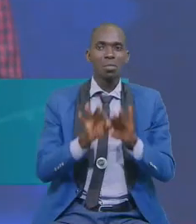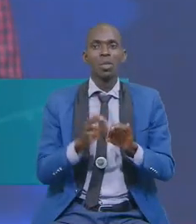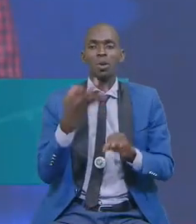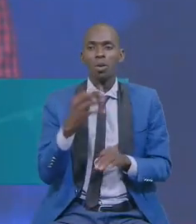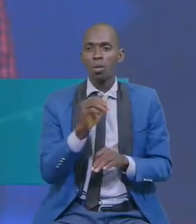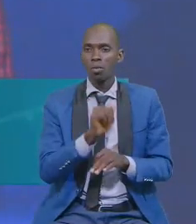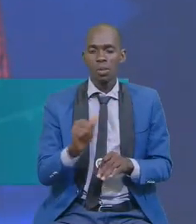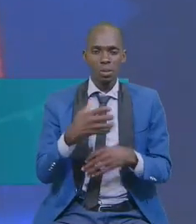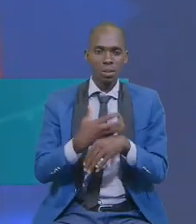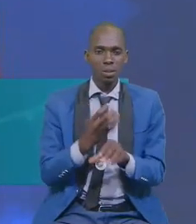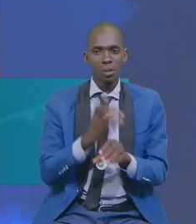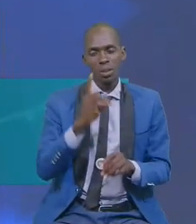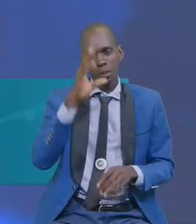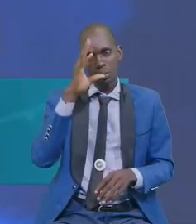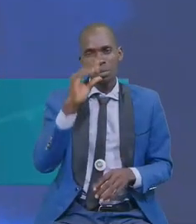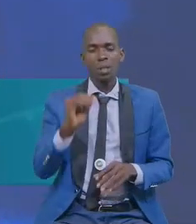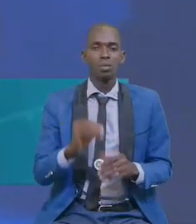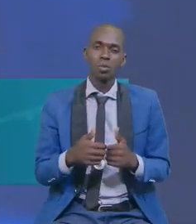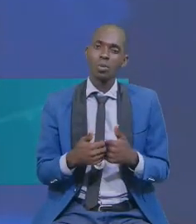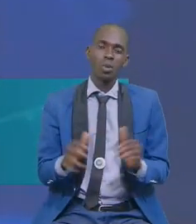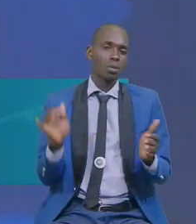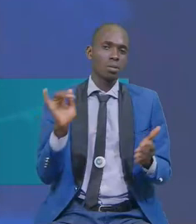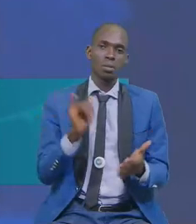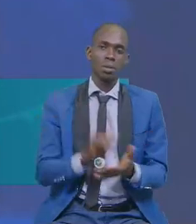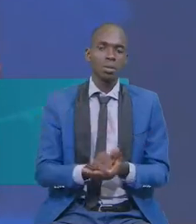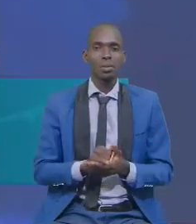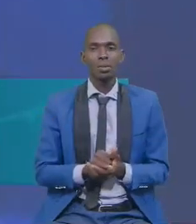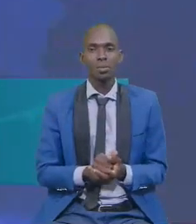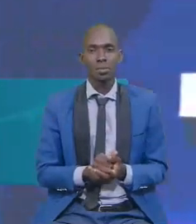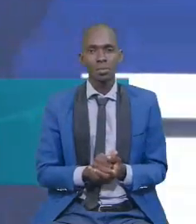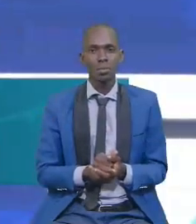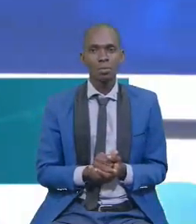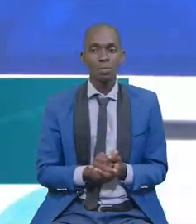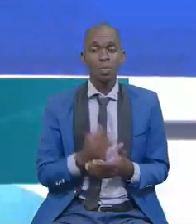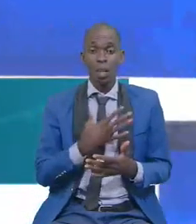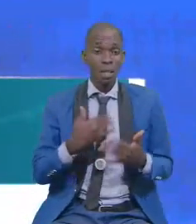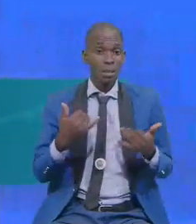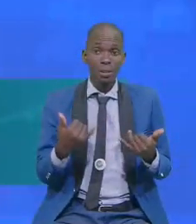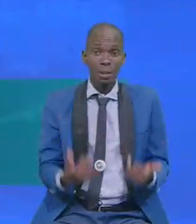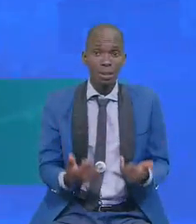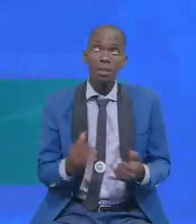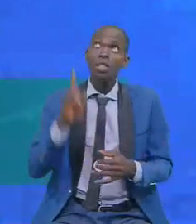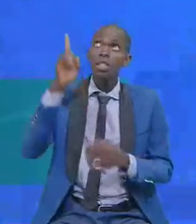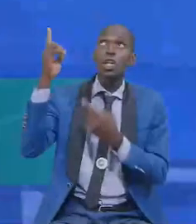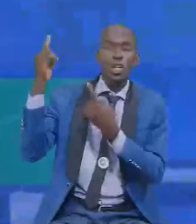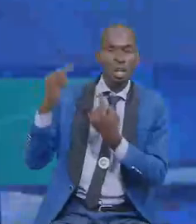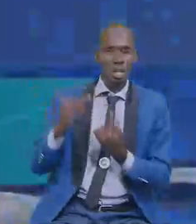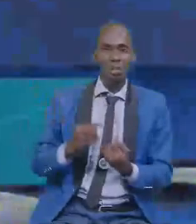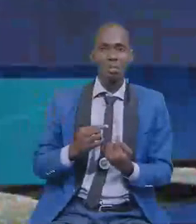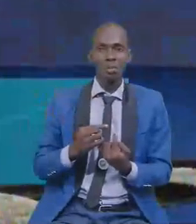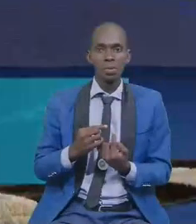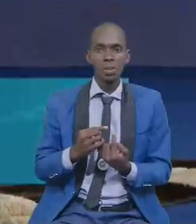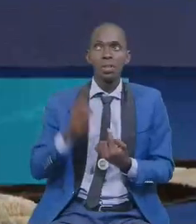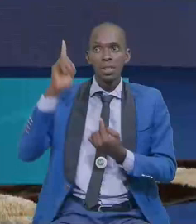La vertu et la valeur de l'homme créé. Nous avons perdu cela. Alors il vient maintenant. Il